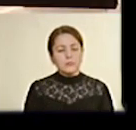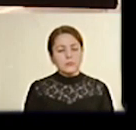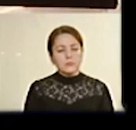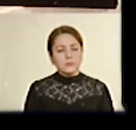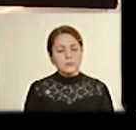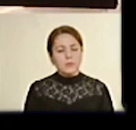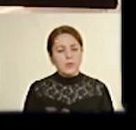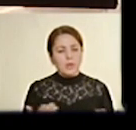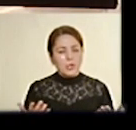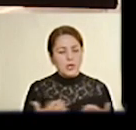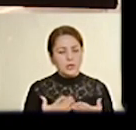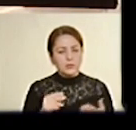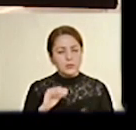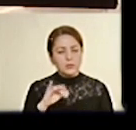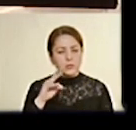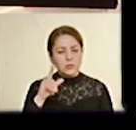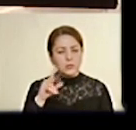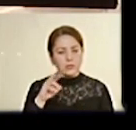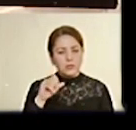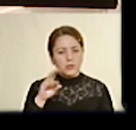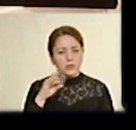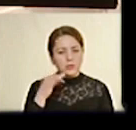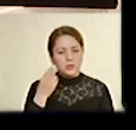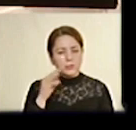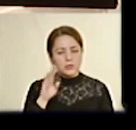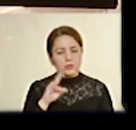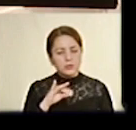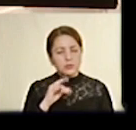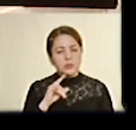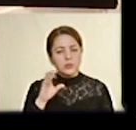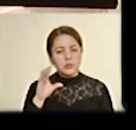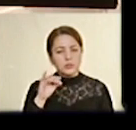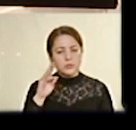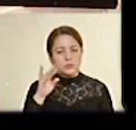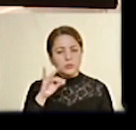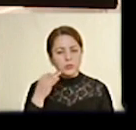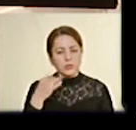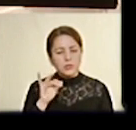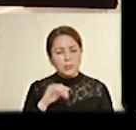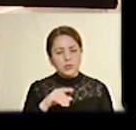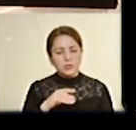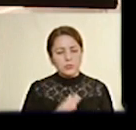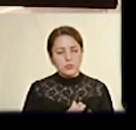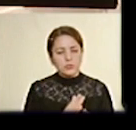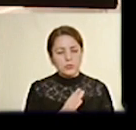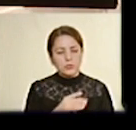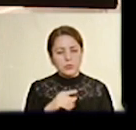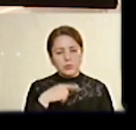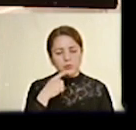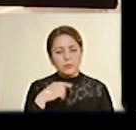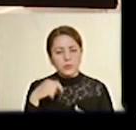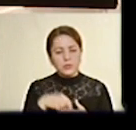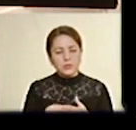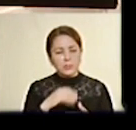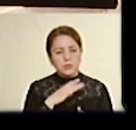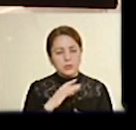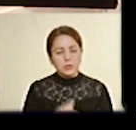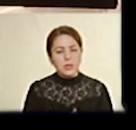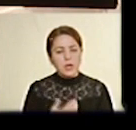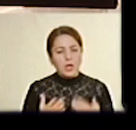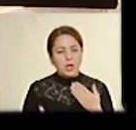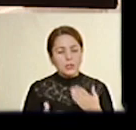changlatiladi. Qanday changlatishni biz suniy usulda changlanadigan o'simliklarga kiritgan edik.